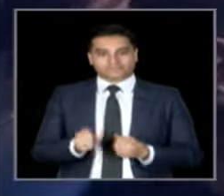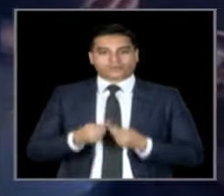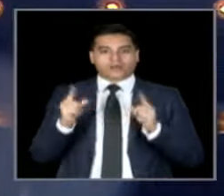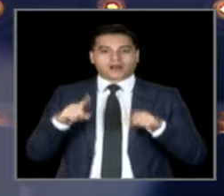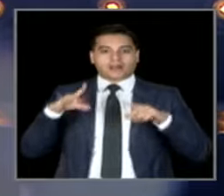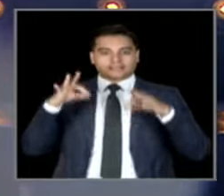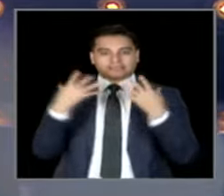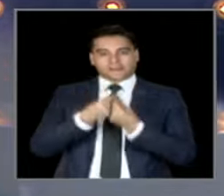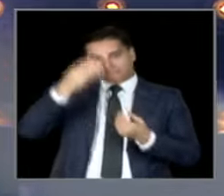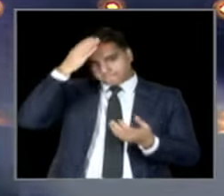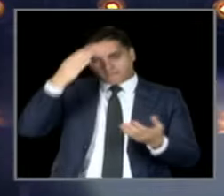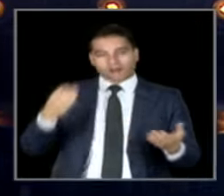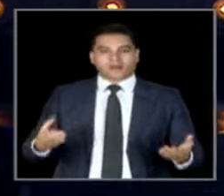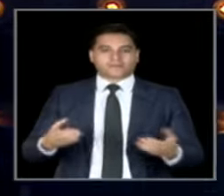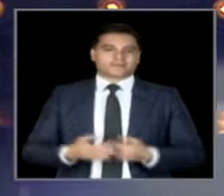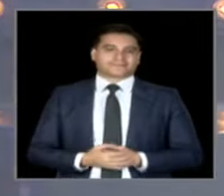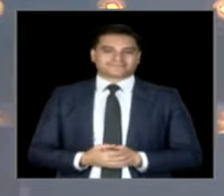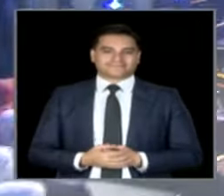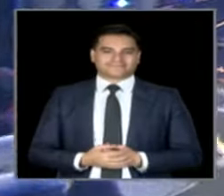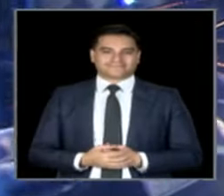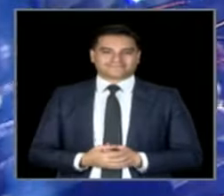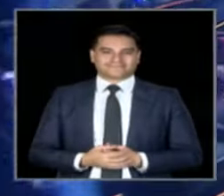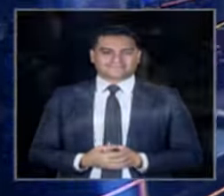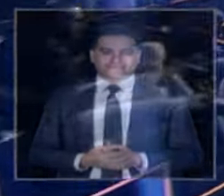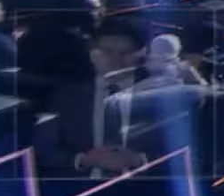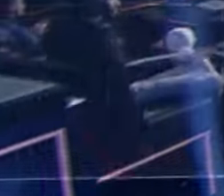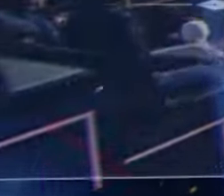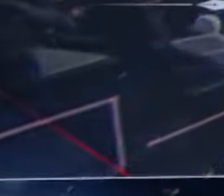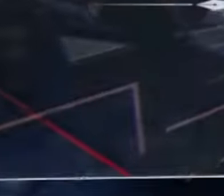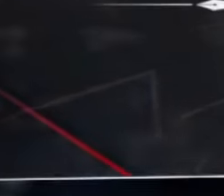ولا لقاء وحلقه جديده مع العباقره.